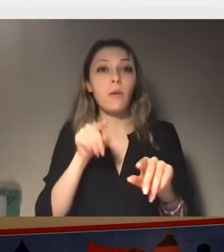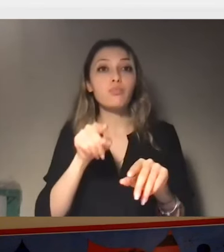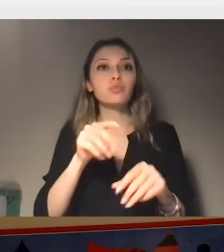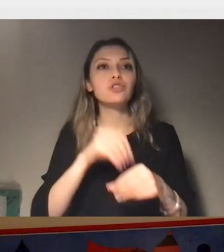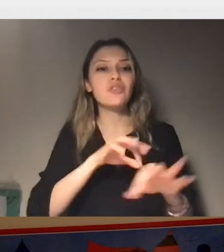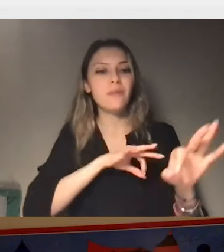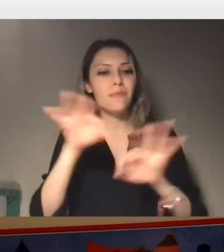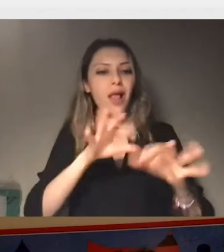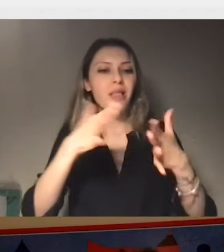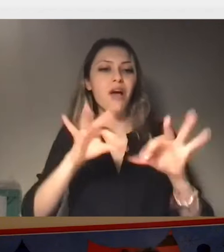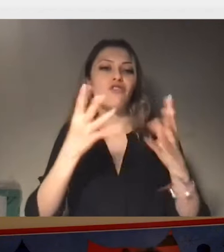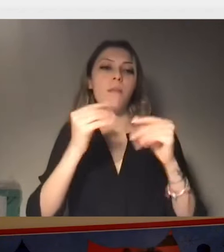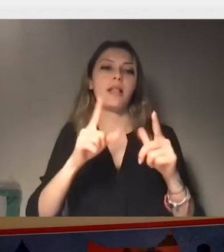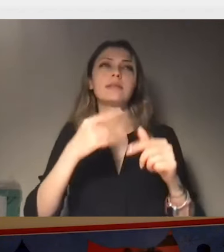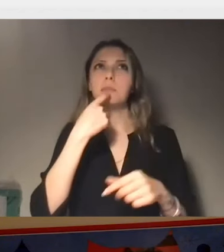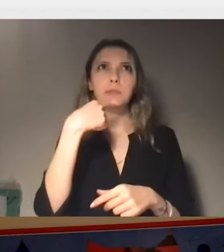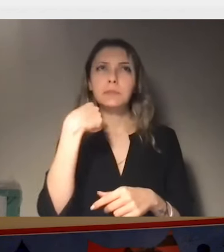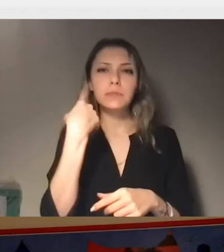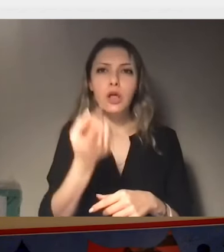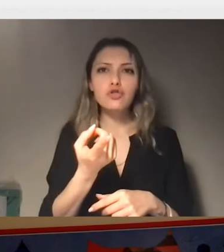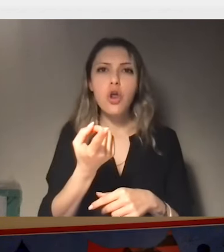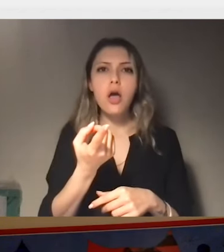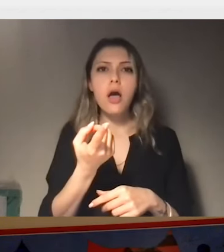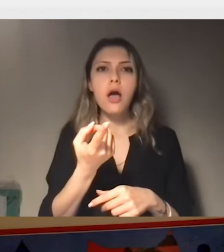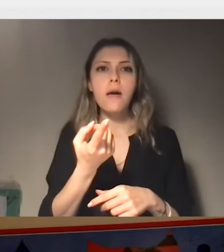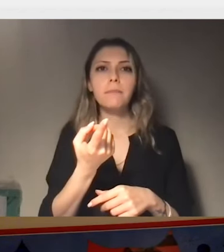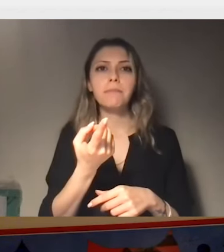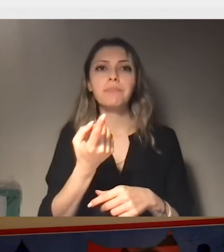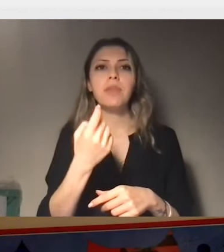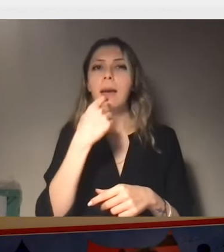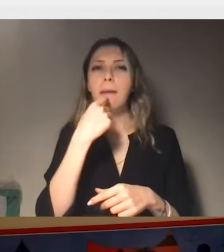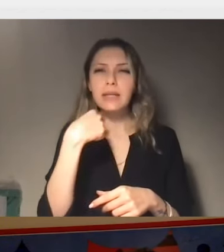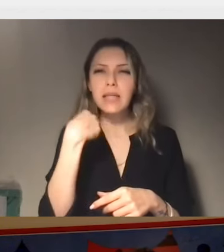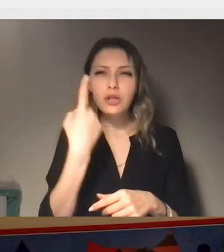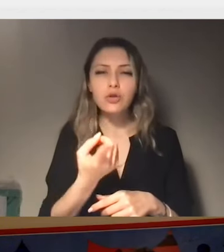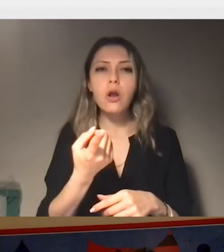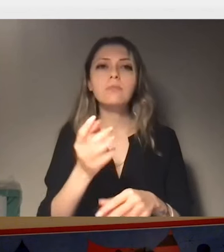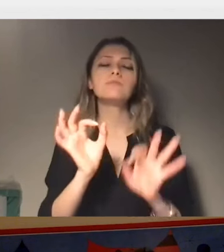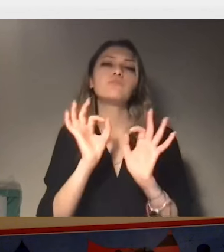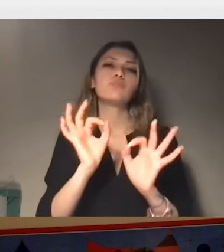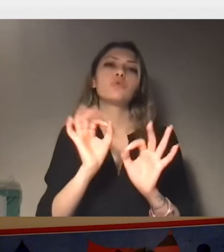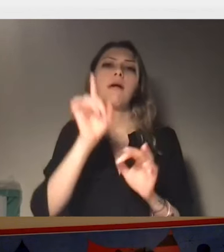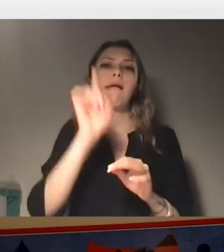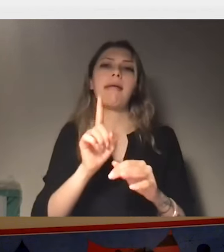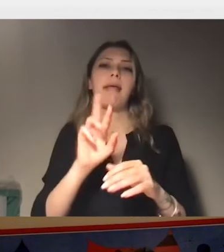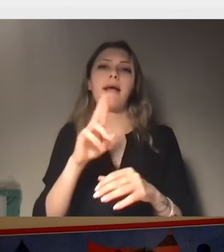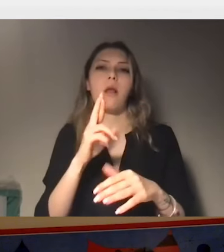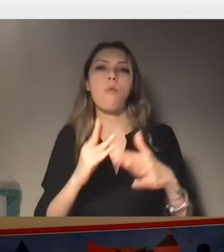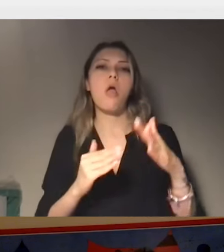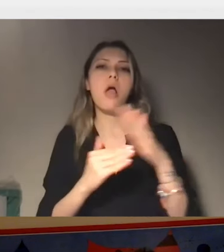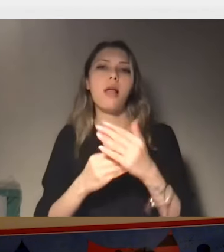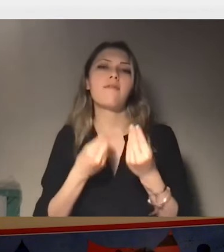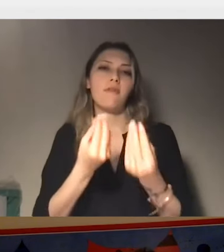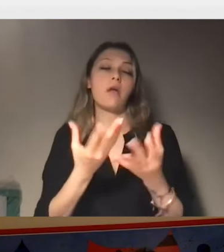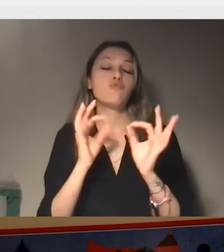Ve sanıyorum ki gelecek senenin ilk çeyreğinden önce, ilk çeyreği içerisinde ilk ara rapor çıkmış olur. Bu